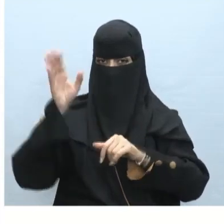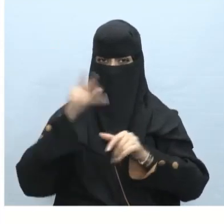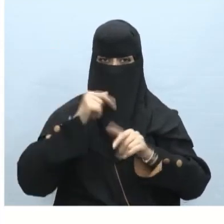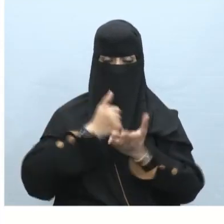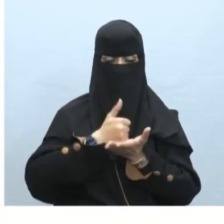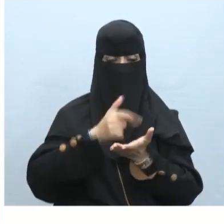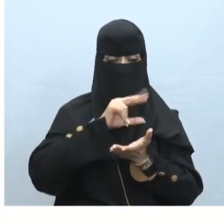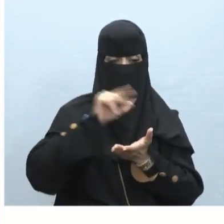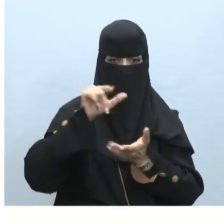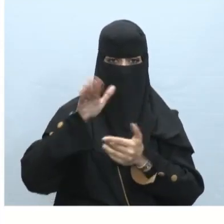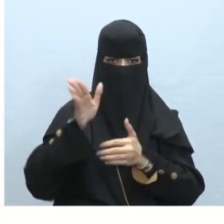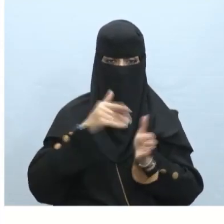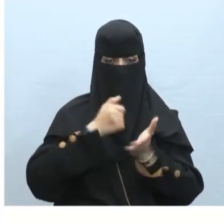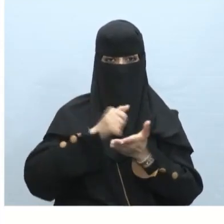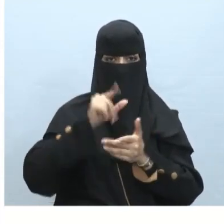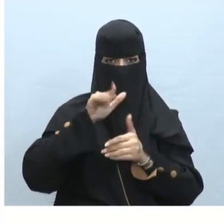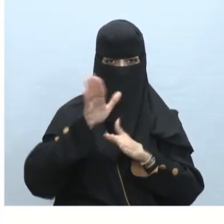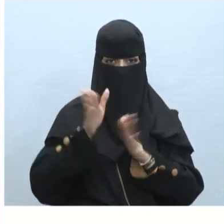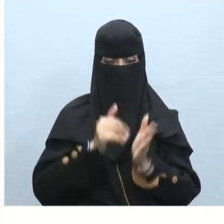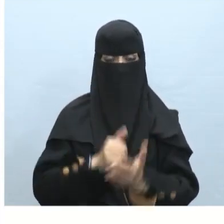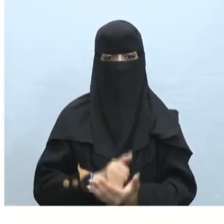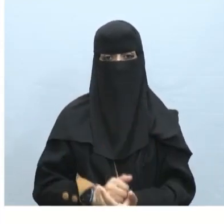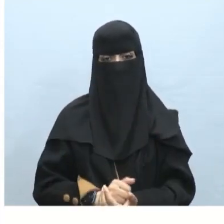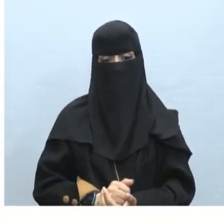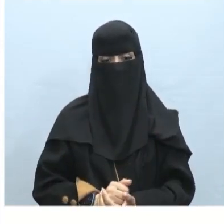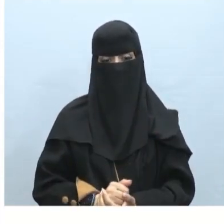نمط من الانماط الموجوده